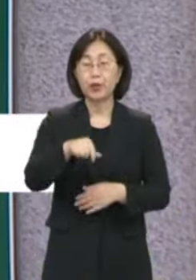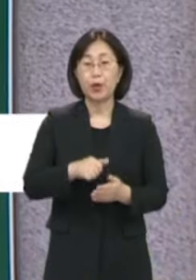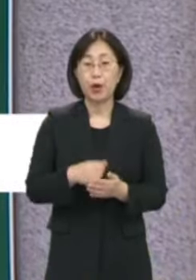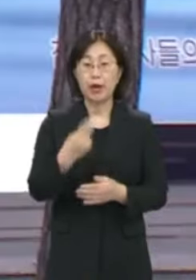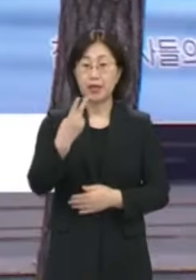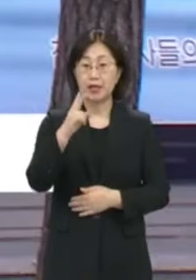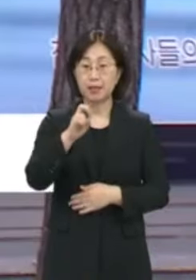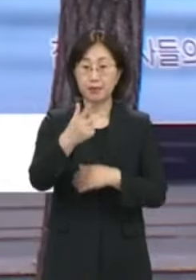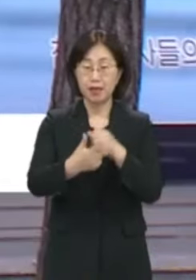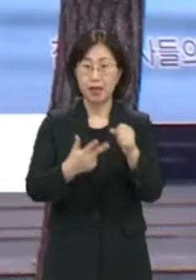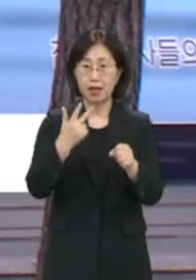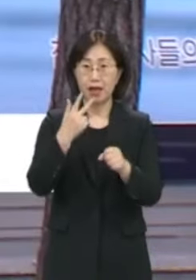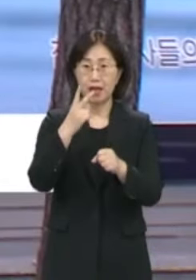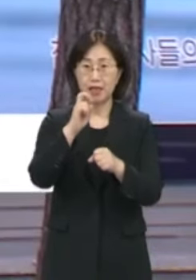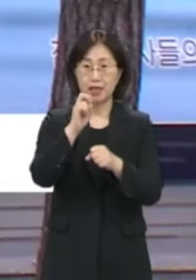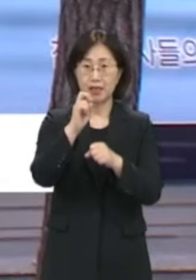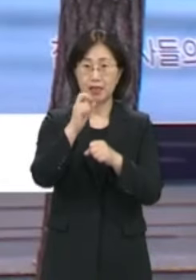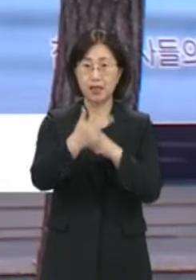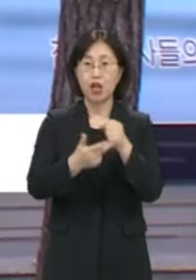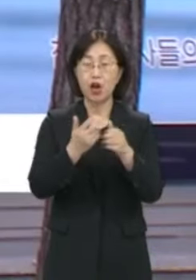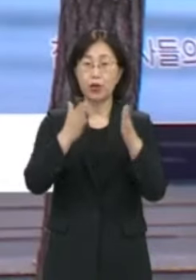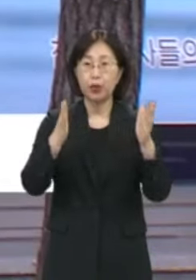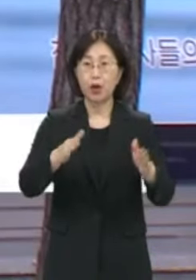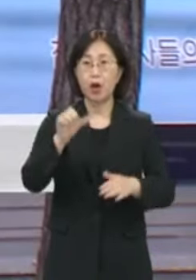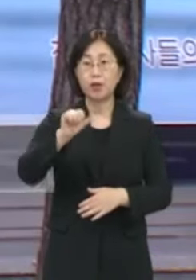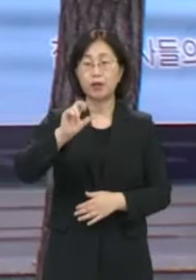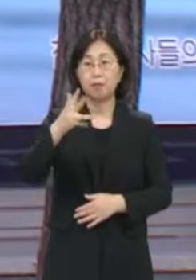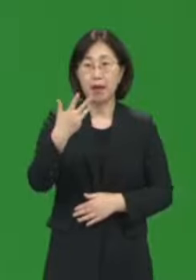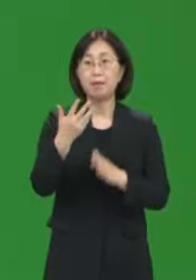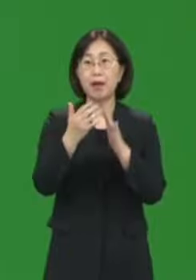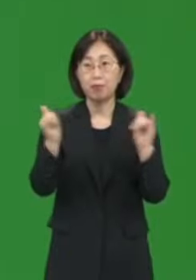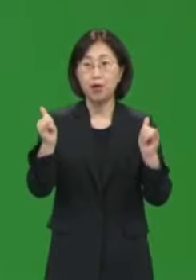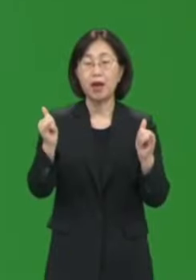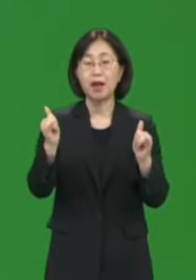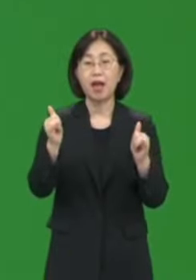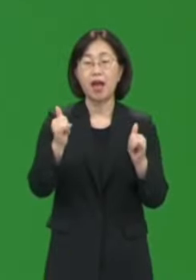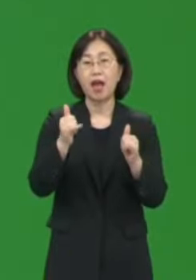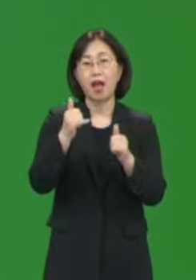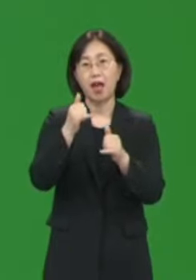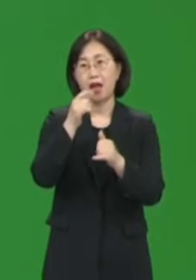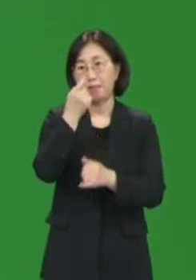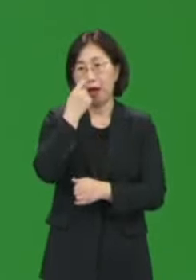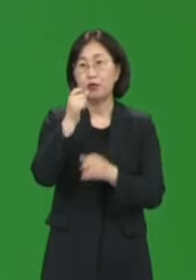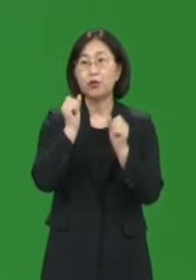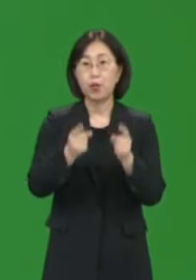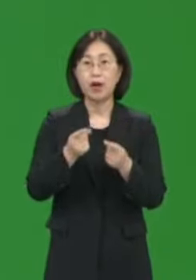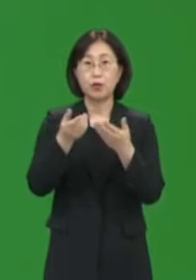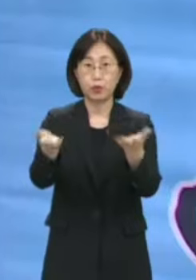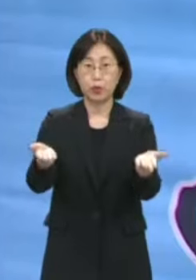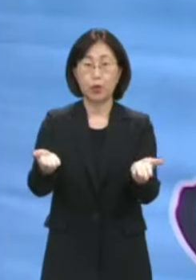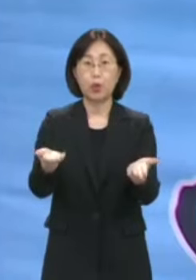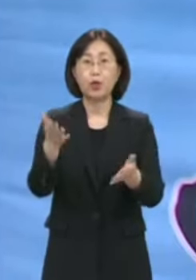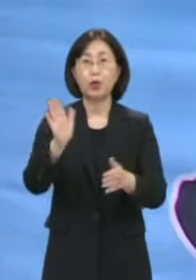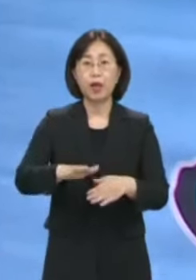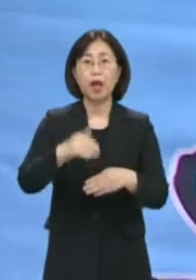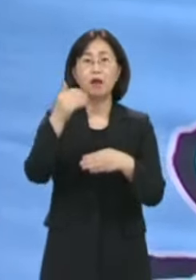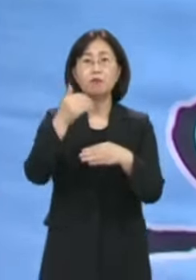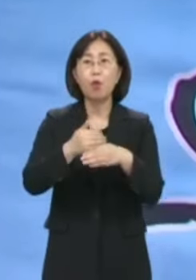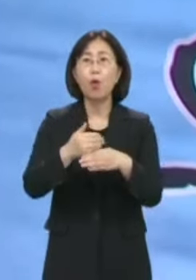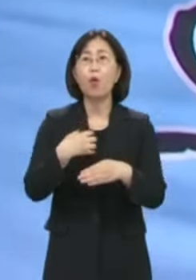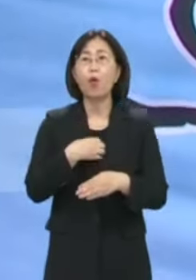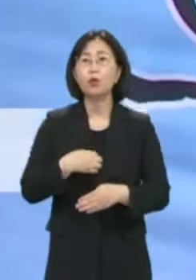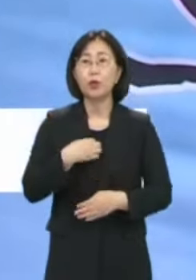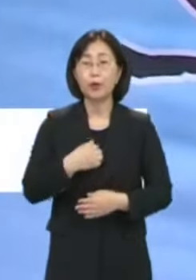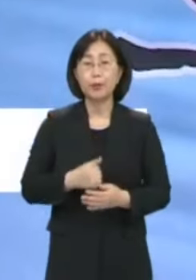동안 5,800여 명의 만학도들에게 배움의 기회를 제공해온 이 학교가 문을 닫을 위기에 놓였습니다. 학교를